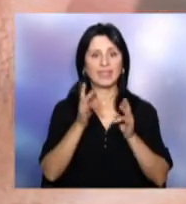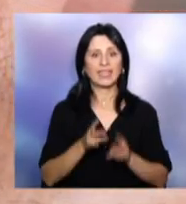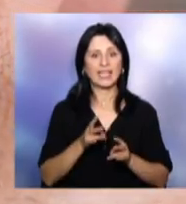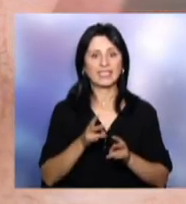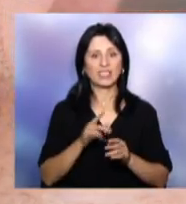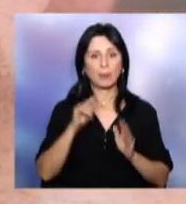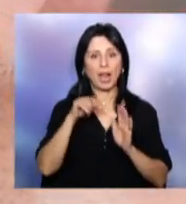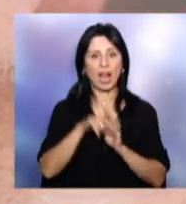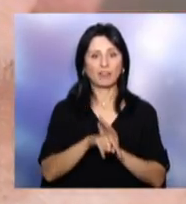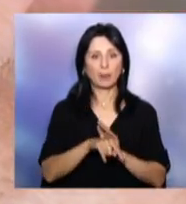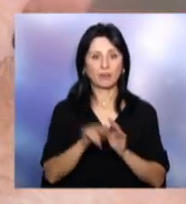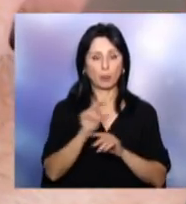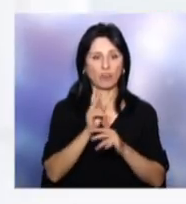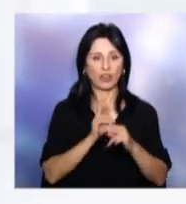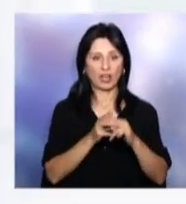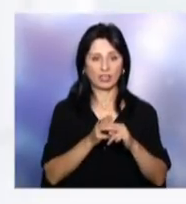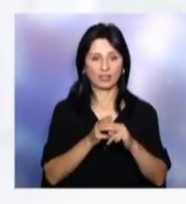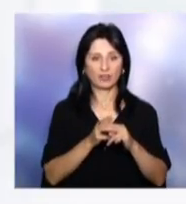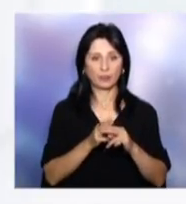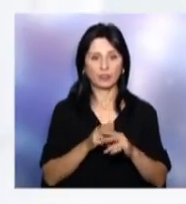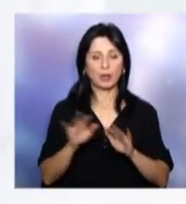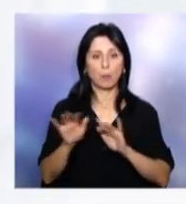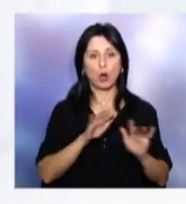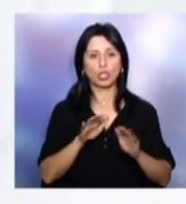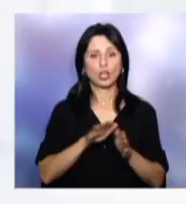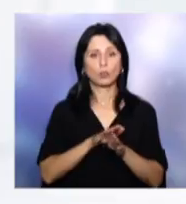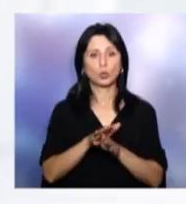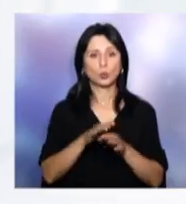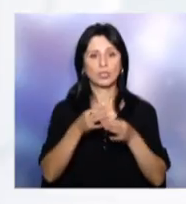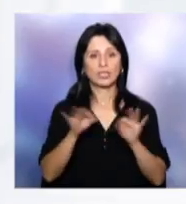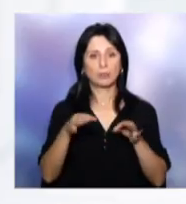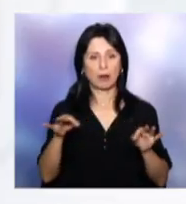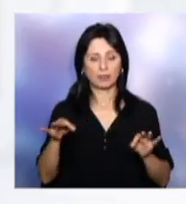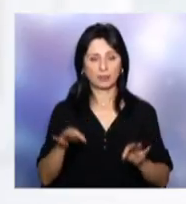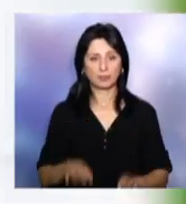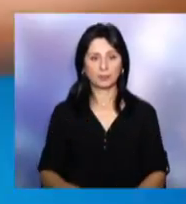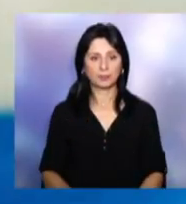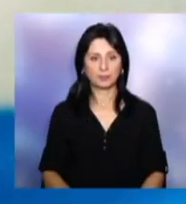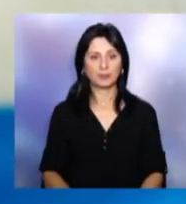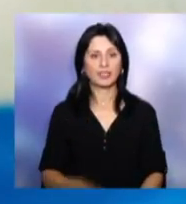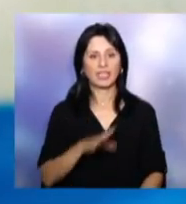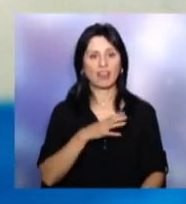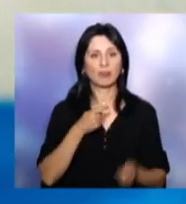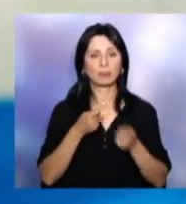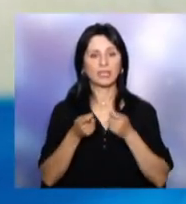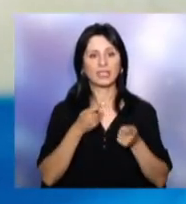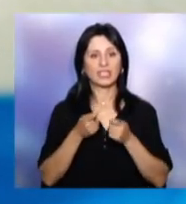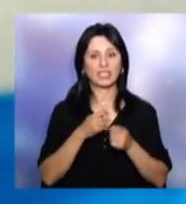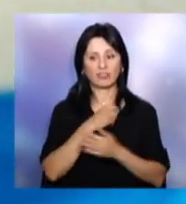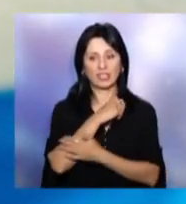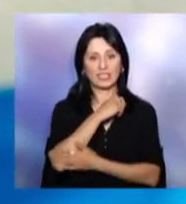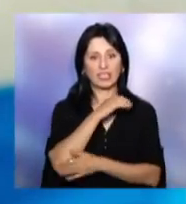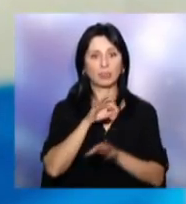დაზიანების გაღრმავების პროფილაქტიკა და მოძრაობის სრული სიფართის აღდგენა. იყავით ფრთხილად